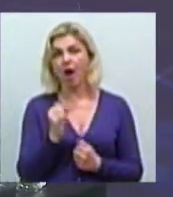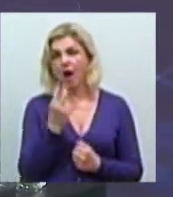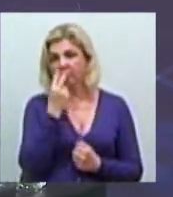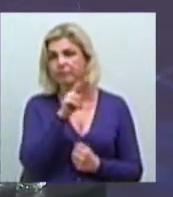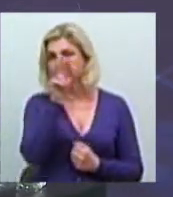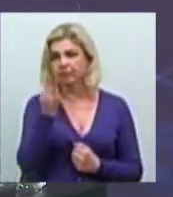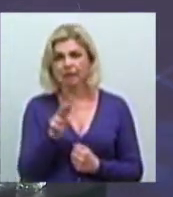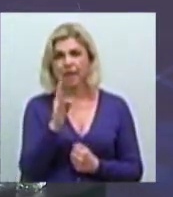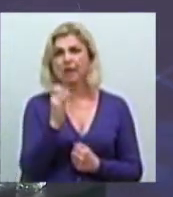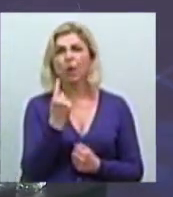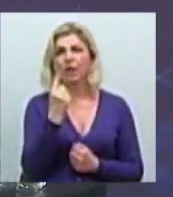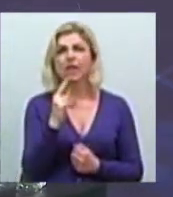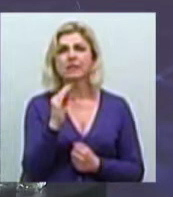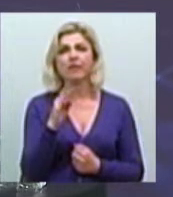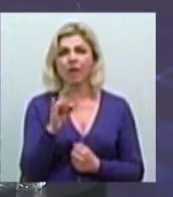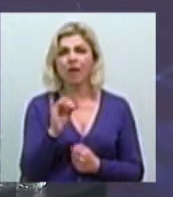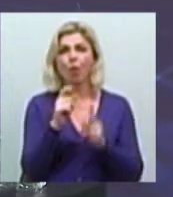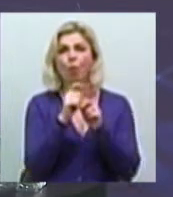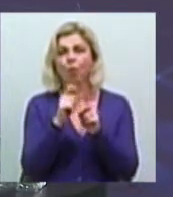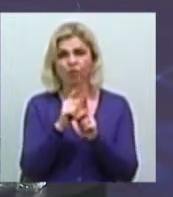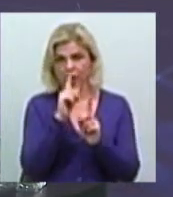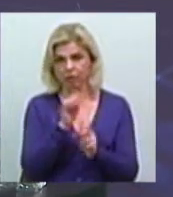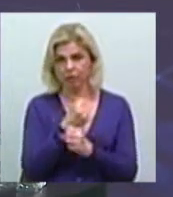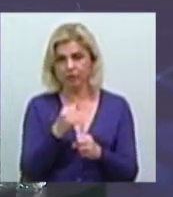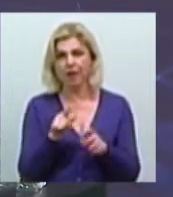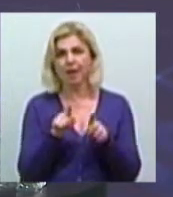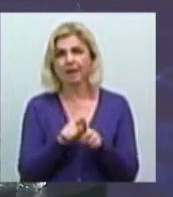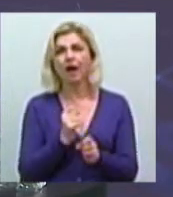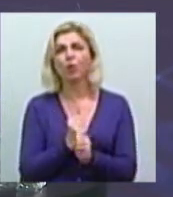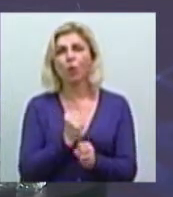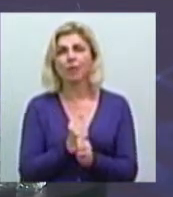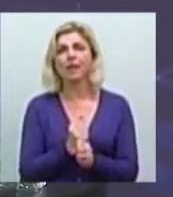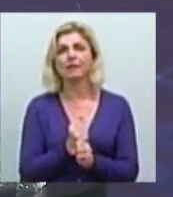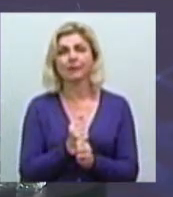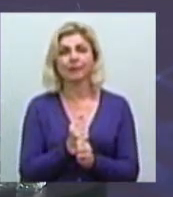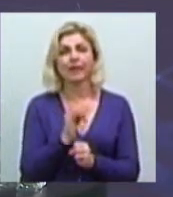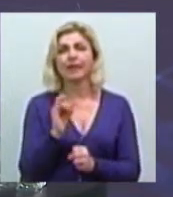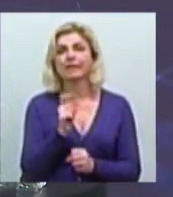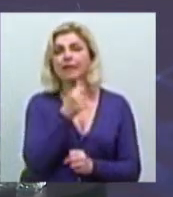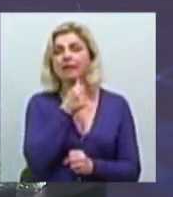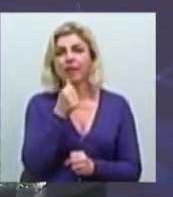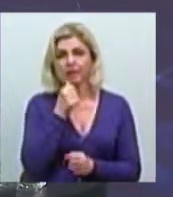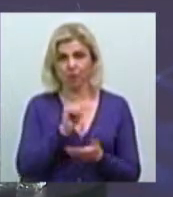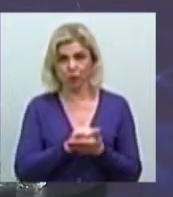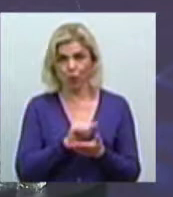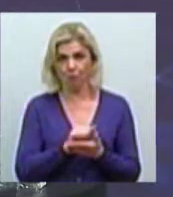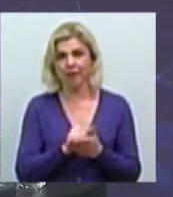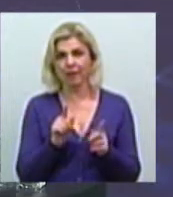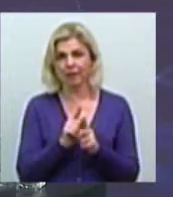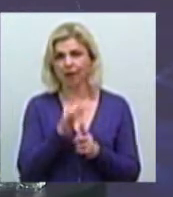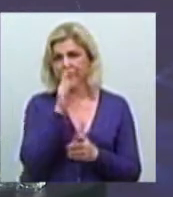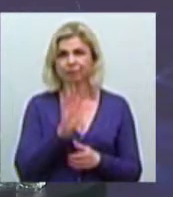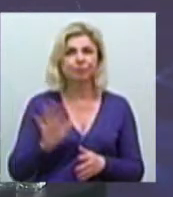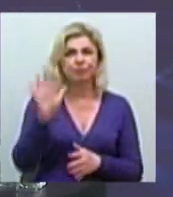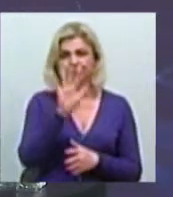роздивитись жодної цифри, жодної букви неможливо. Тобто так роблять лише, я знаю, із таємними якимись документами, замуарили їх,